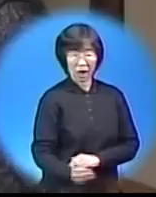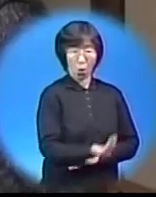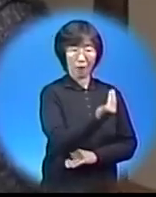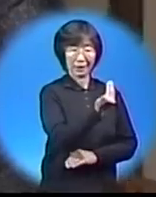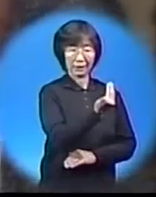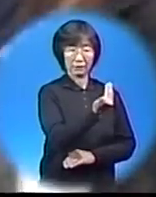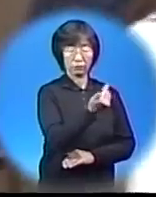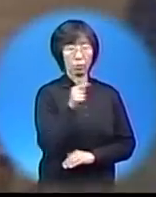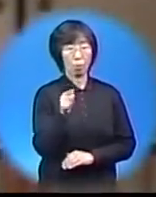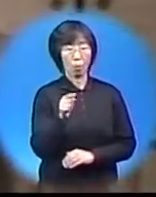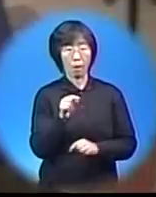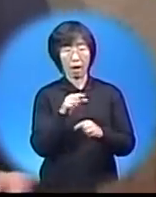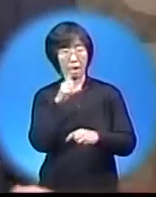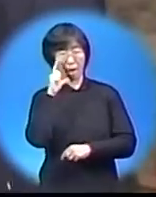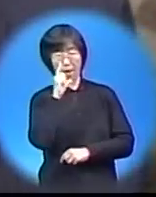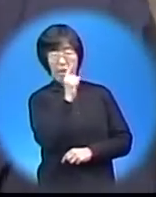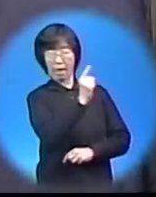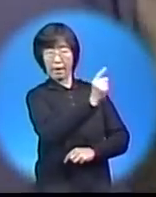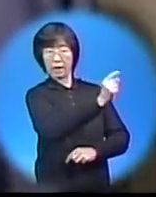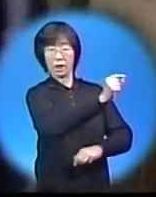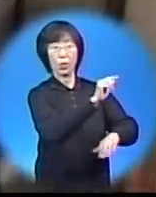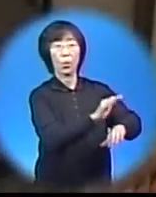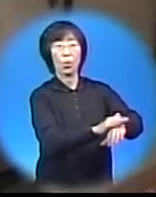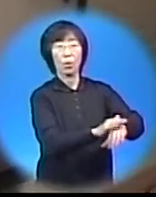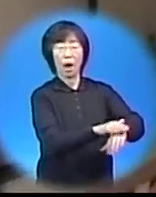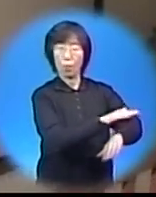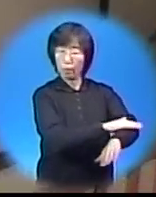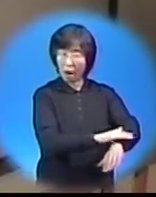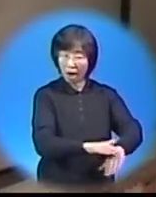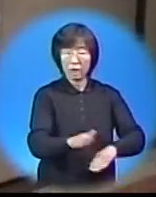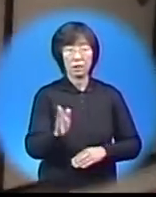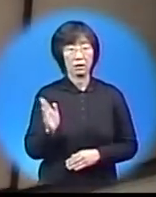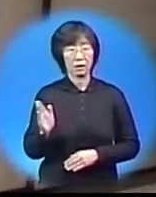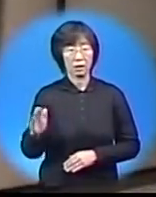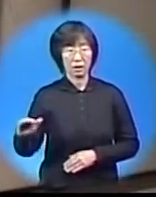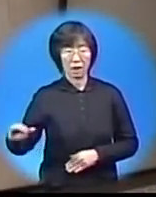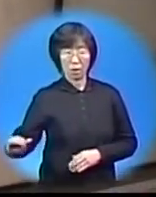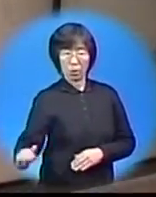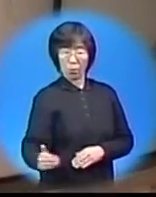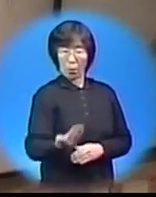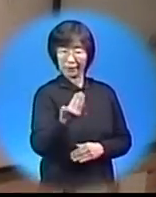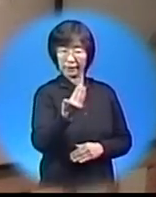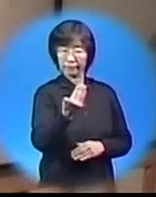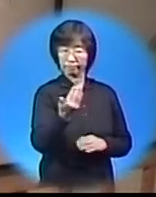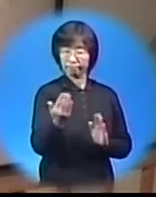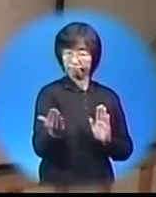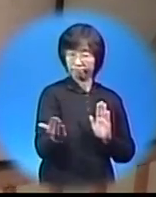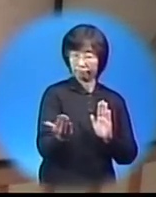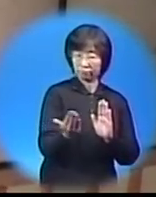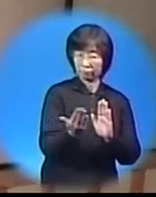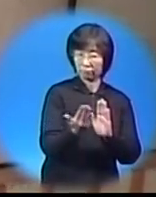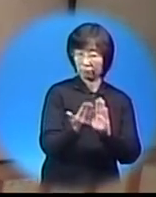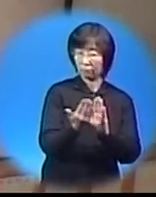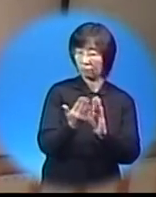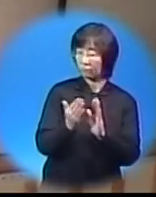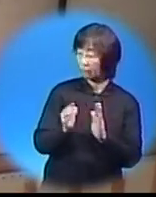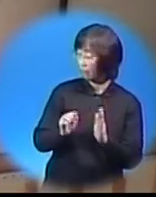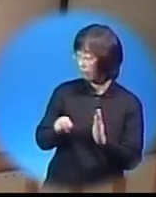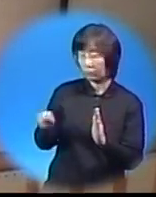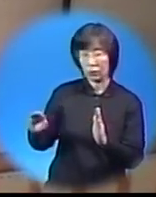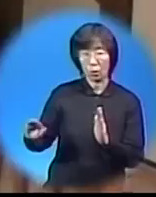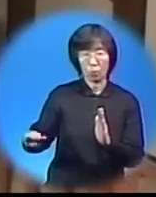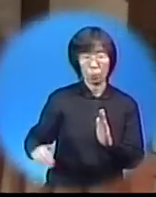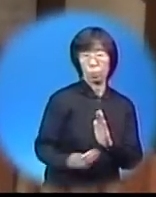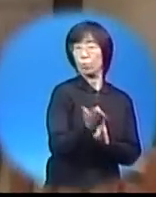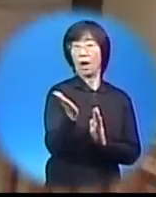。鯉に近づいていただきますと驚いたようにぐっと体を反らして U ターンし反対に逃げてまいります